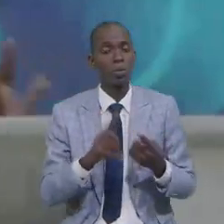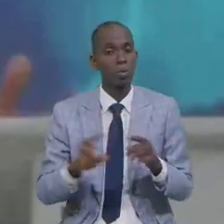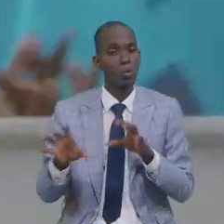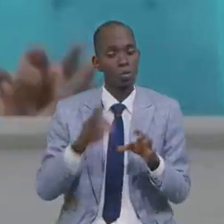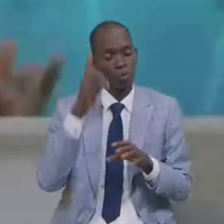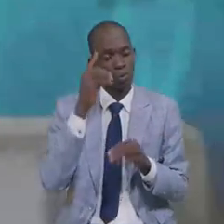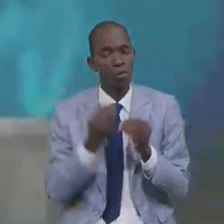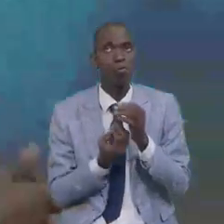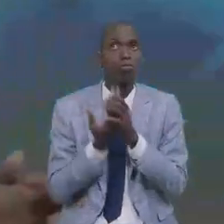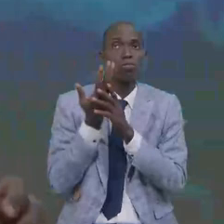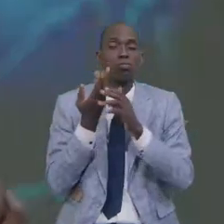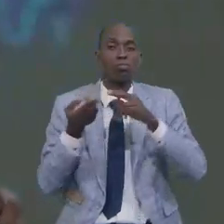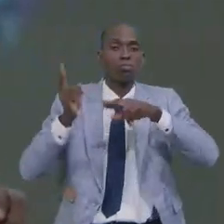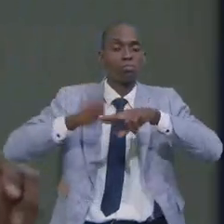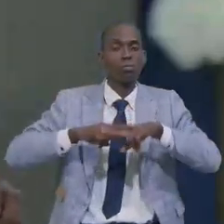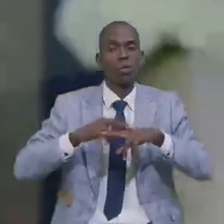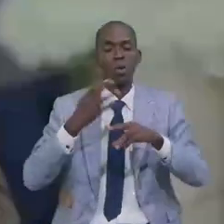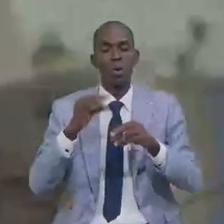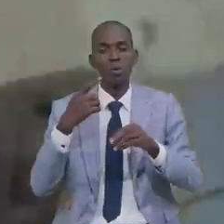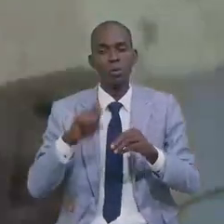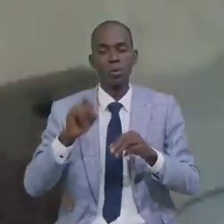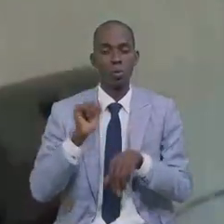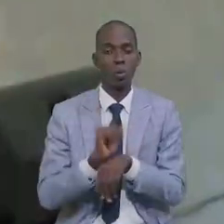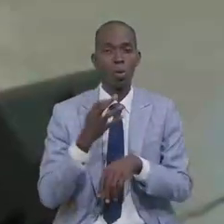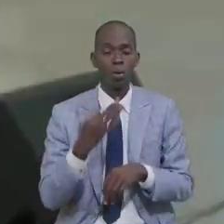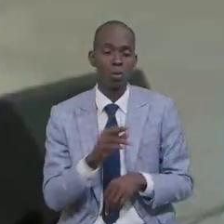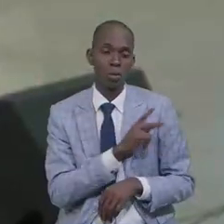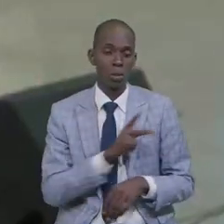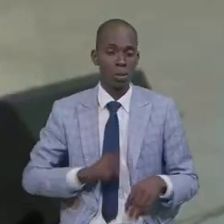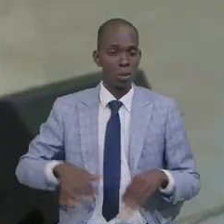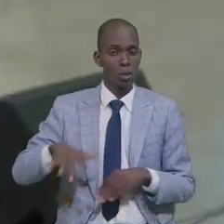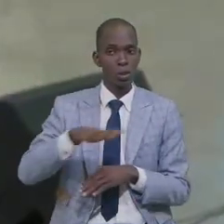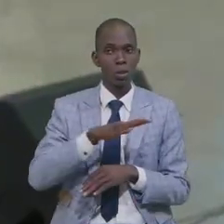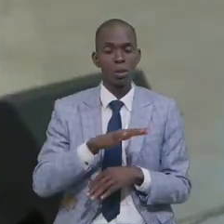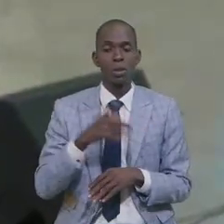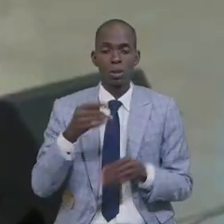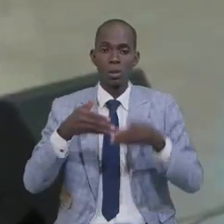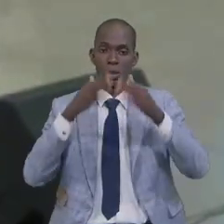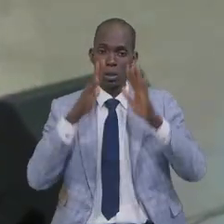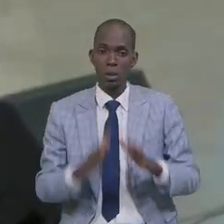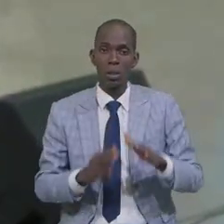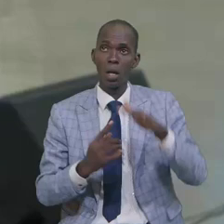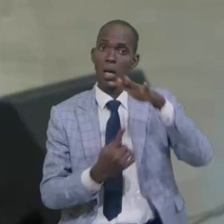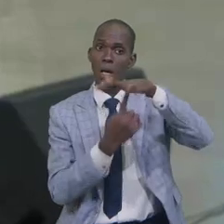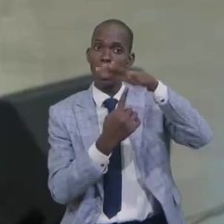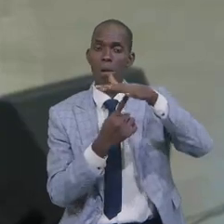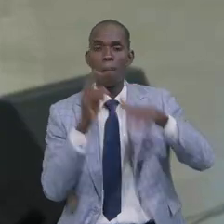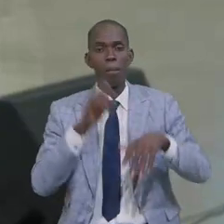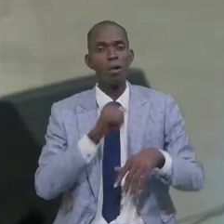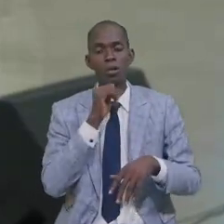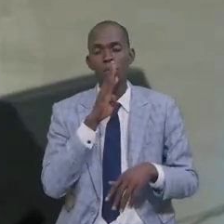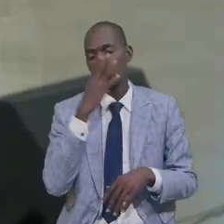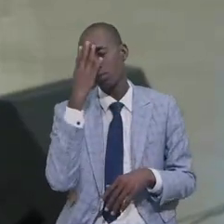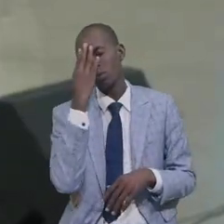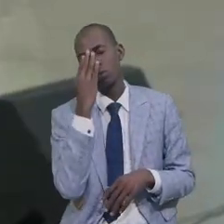la croissance et l'expansion, l'accroissement de l'œuvre du royaume. Le dirigeant qui est en haut, en tête, ne doit pas